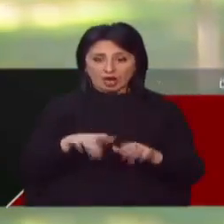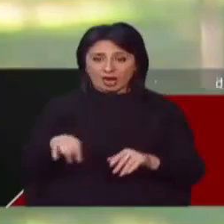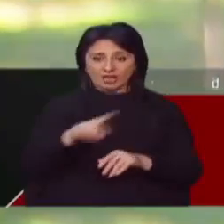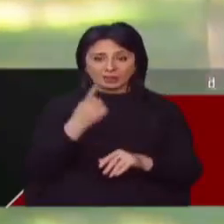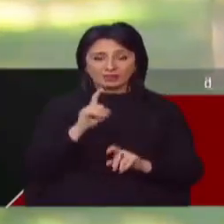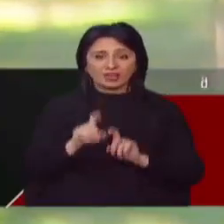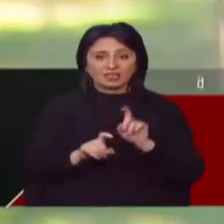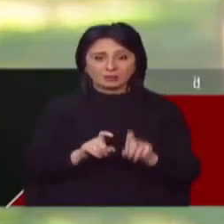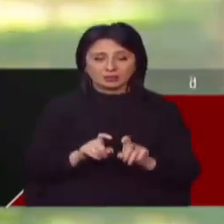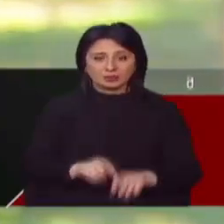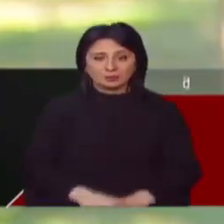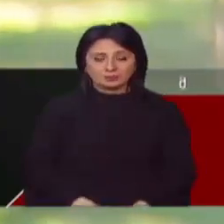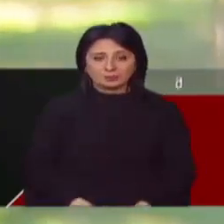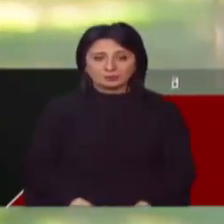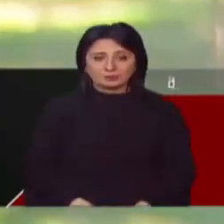პირველი ნაბიჯი